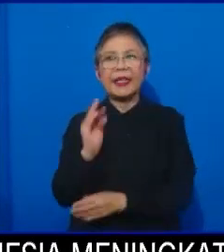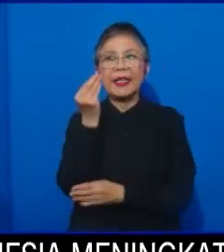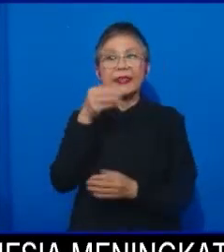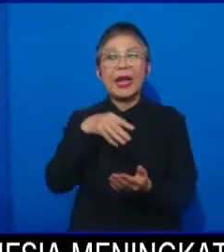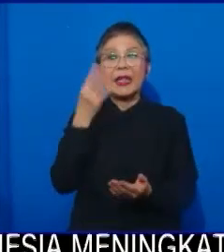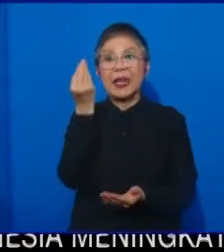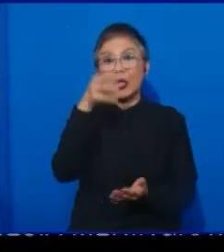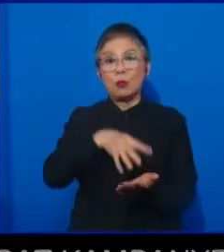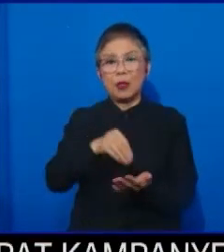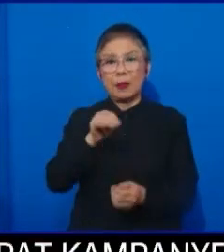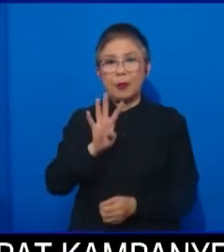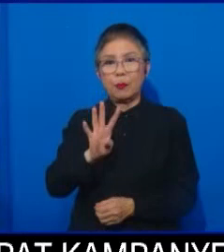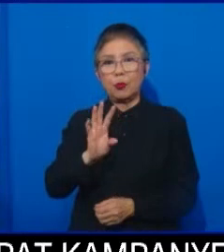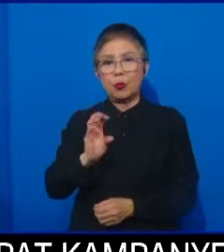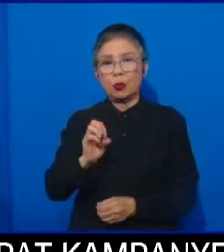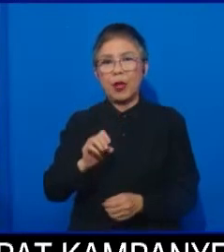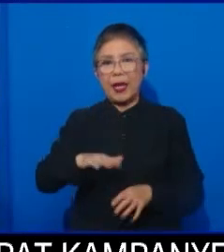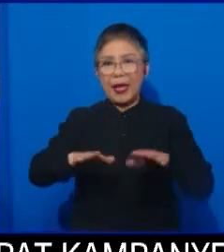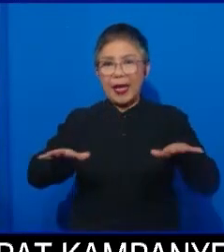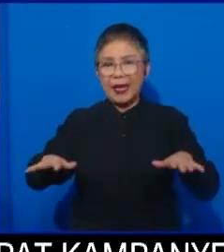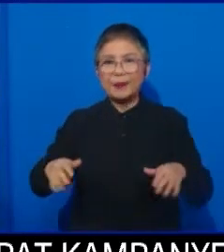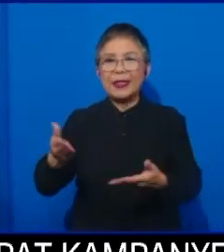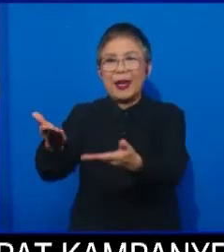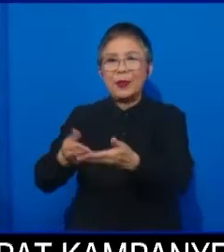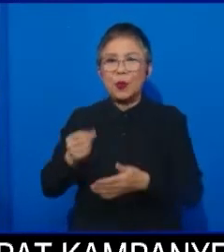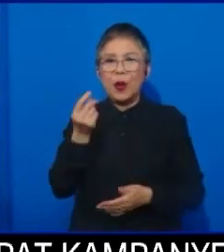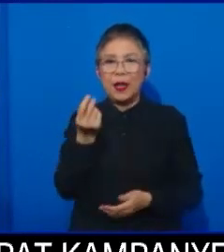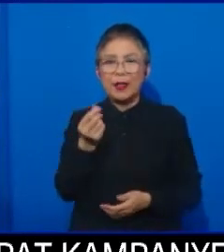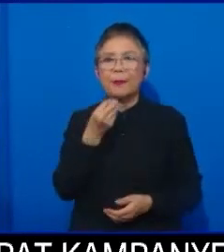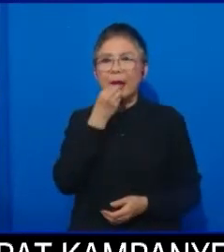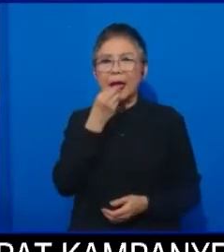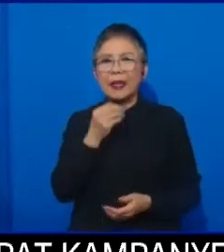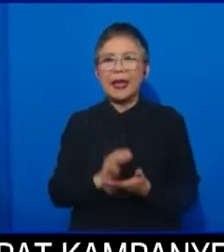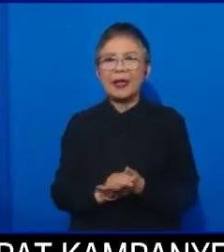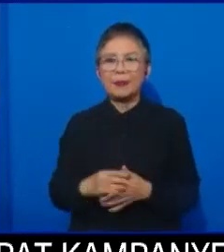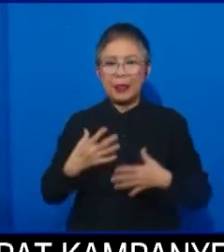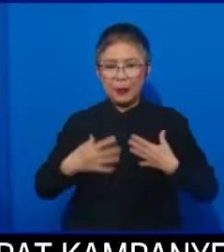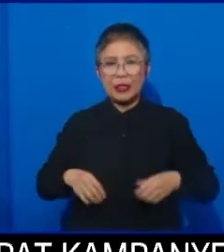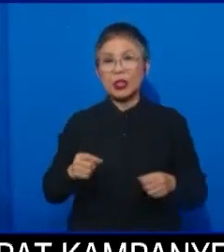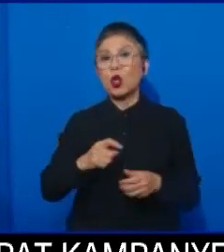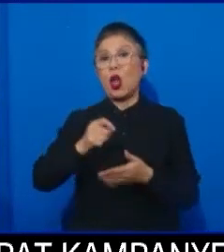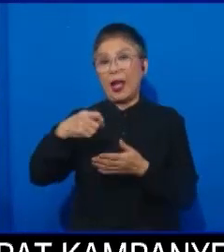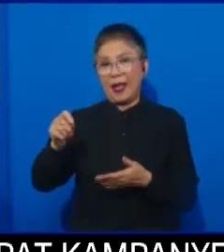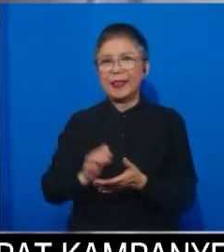Pusat. Sebanyak 45 anak asuh mendapatkan bantuan berupa uang, makanan, serta perlengkapan sekolah.